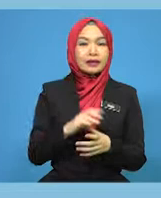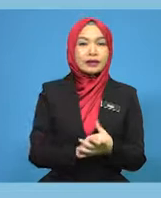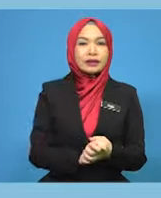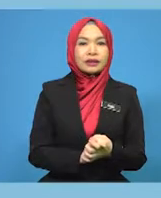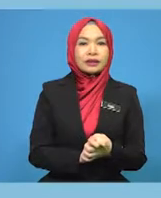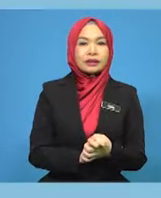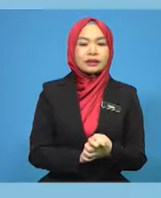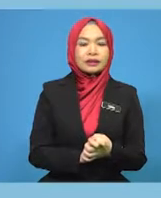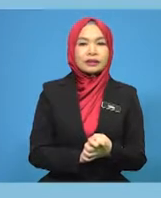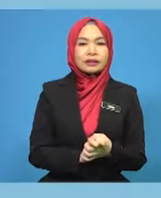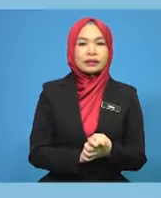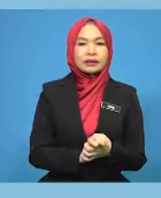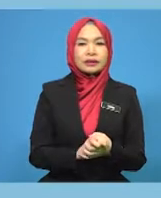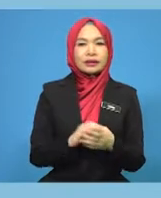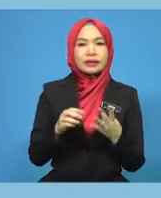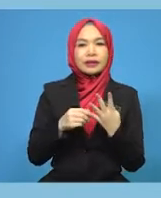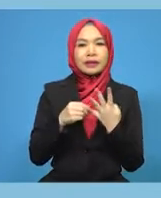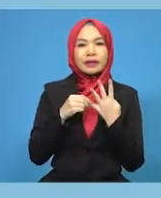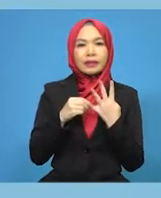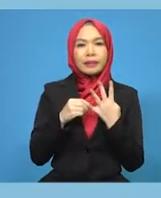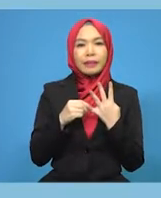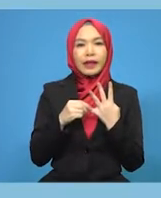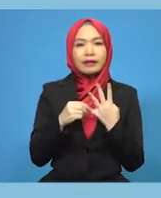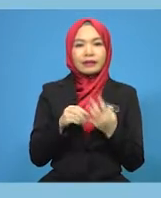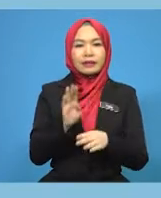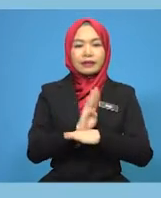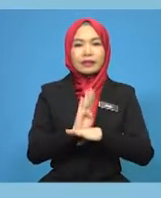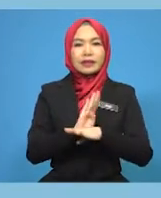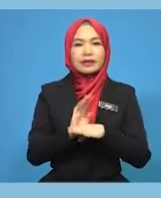Dan yang keempat adalah contoh dalam bidang korporat.